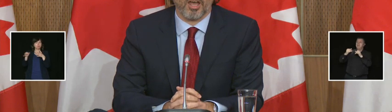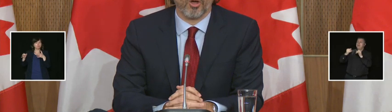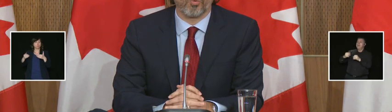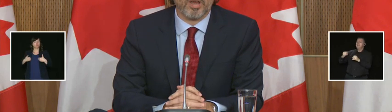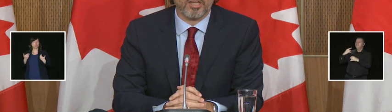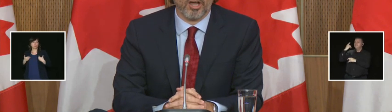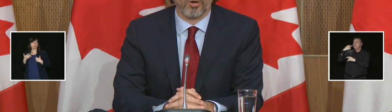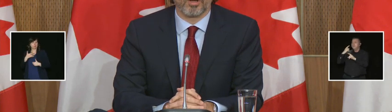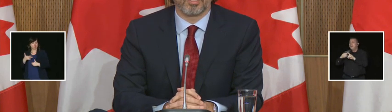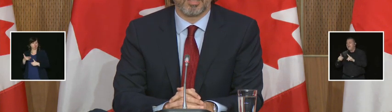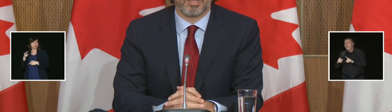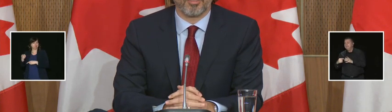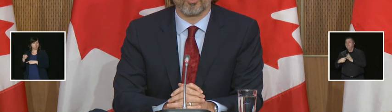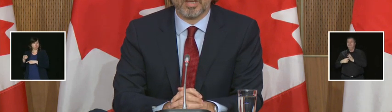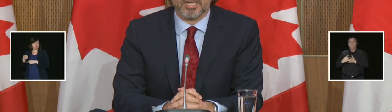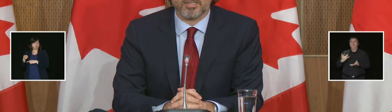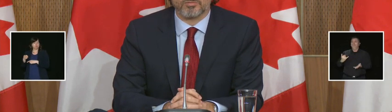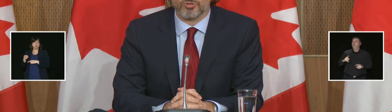cheminots